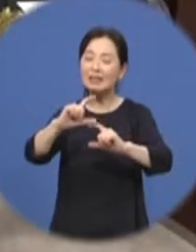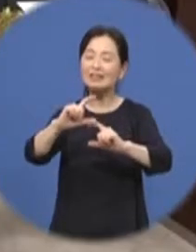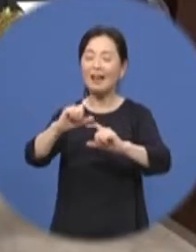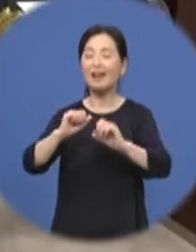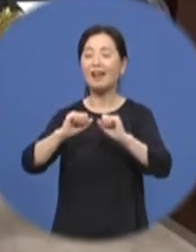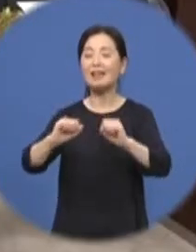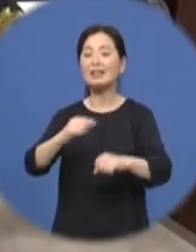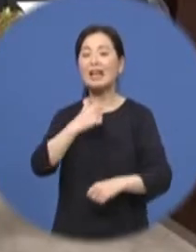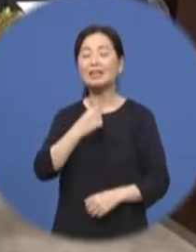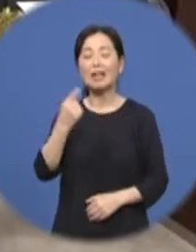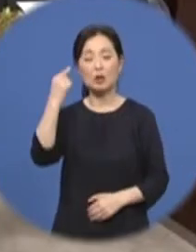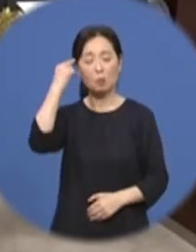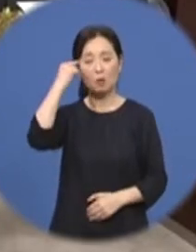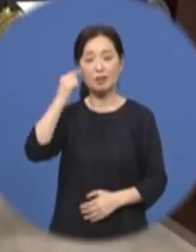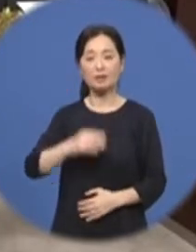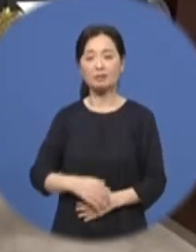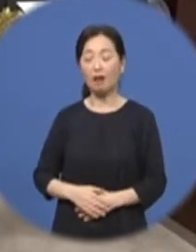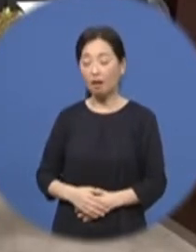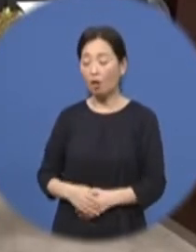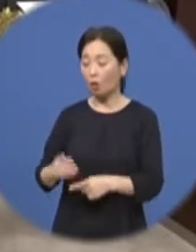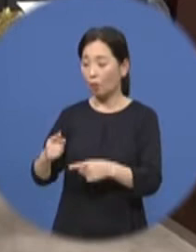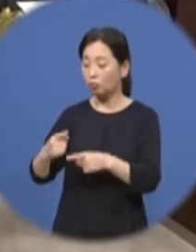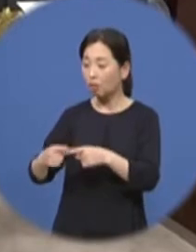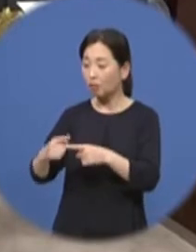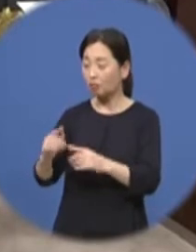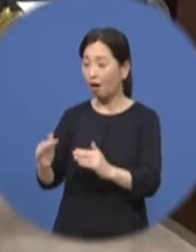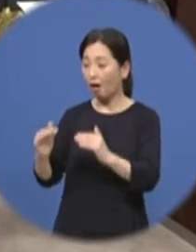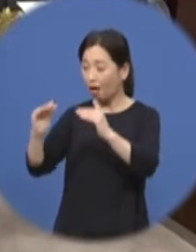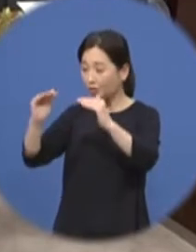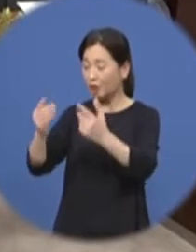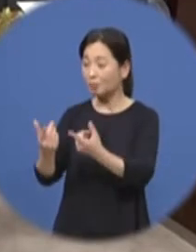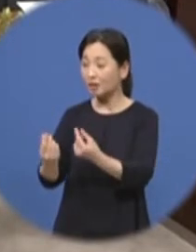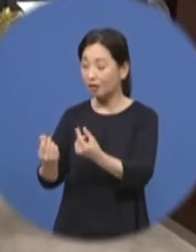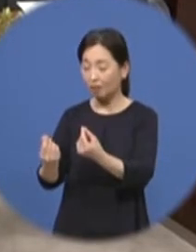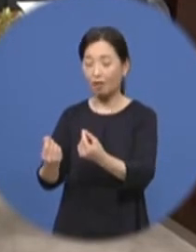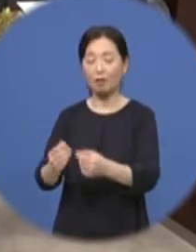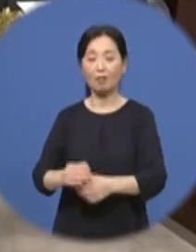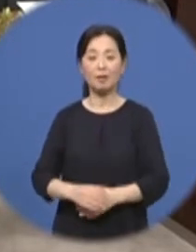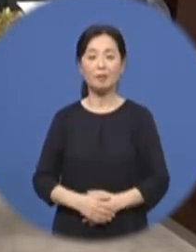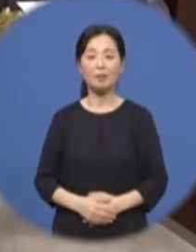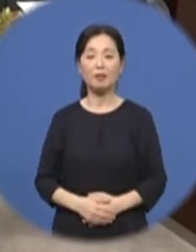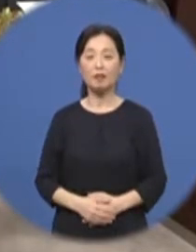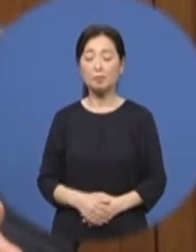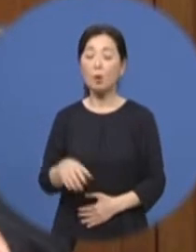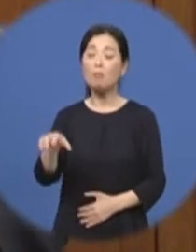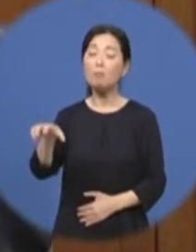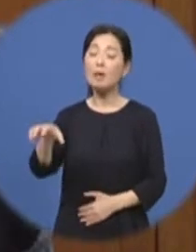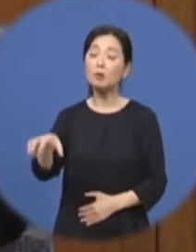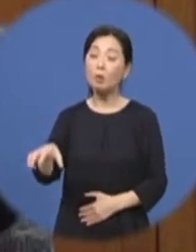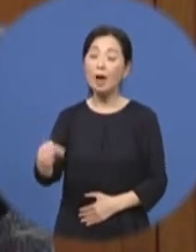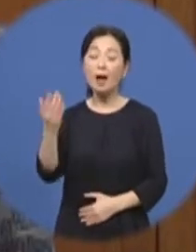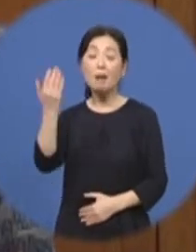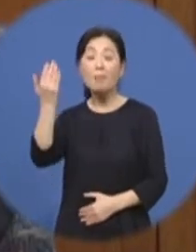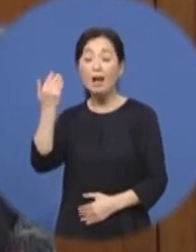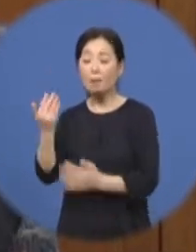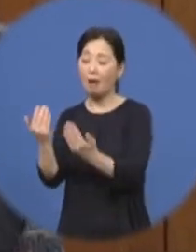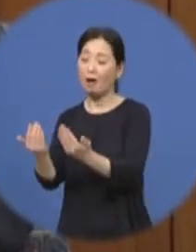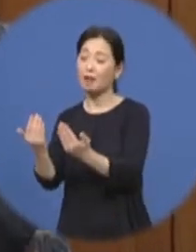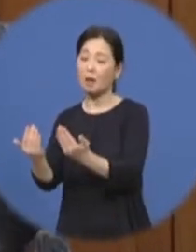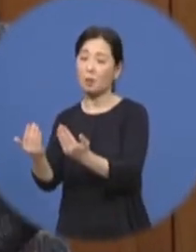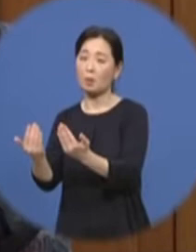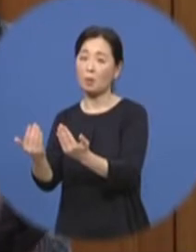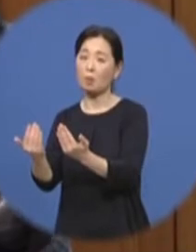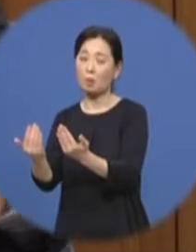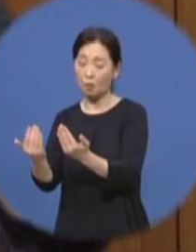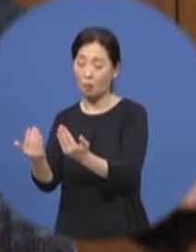と。 だんだん発達してきました、ね、発展してきましたね。場所もね、元は学校の中でね